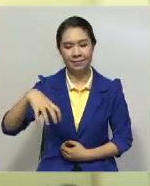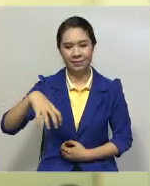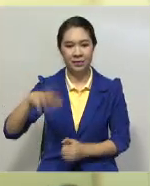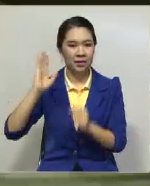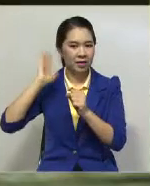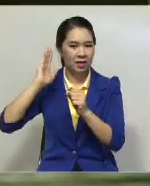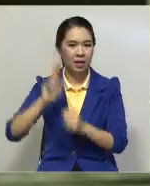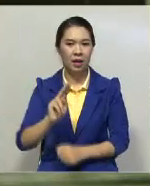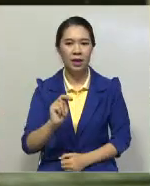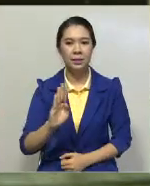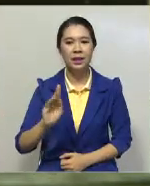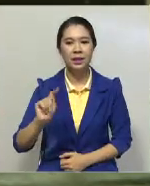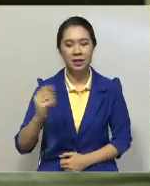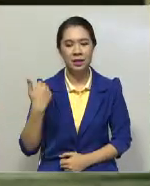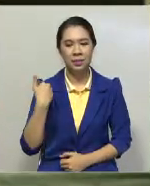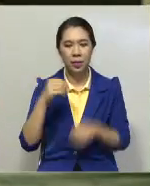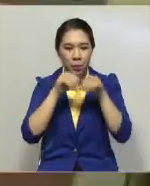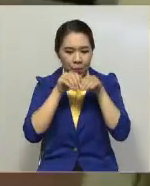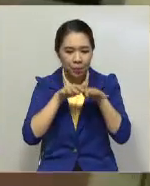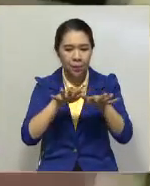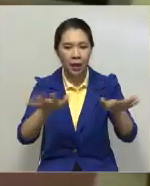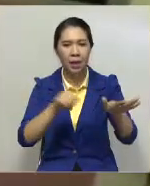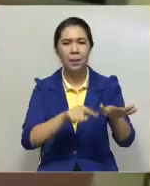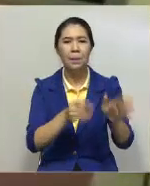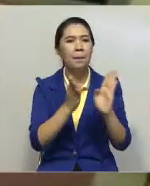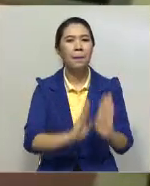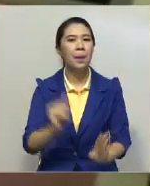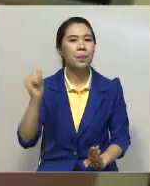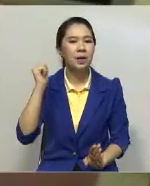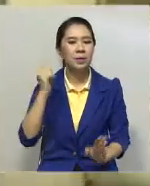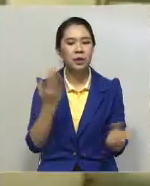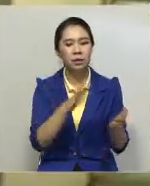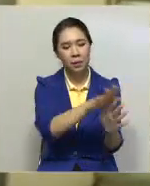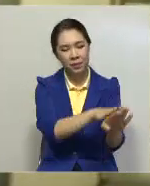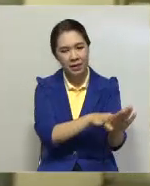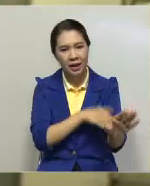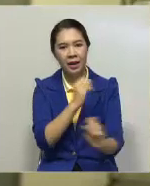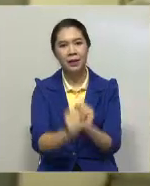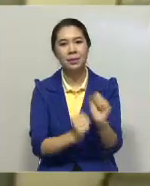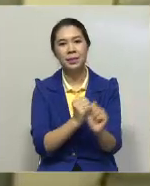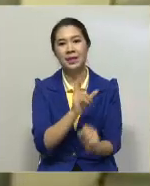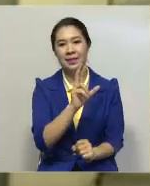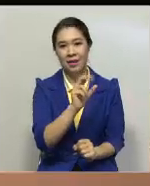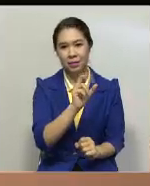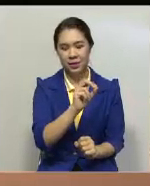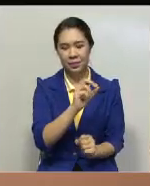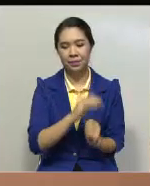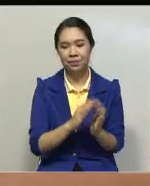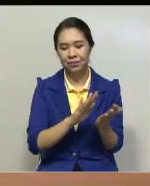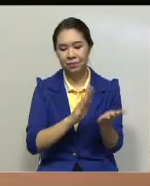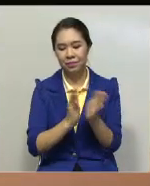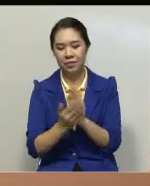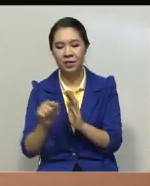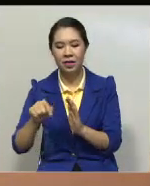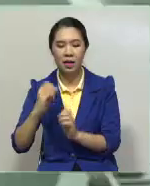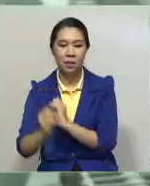งประเทศไทย NBT ได้มีการแพร่ภาพในระบบอนาล็อกมานานกว่า30ปีและเมื่อ2ปีที่ผ่านมาได้ทดลองแ